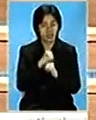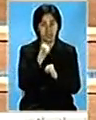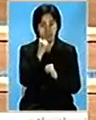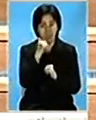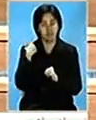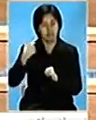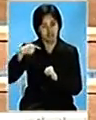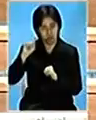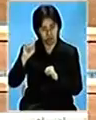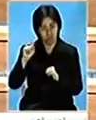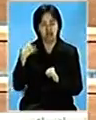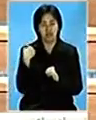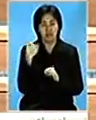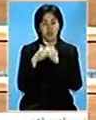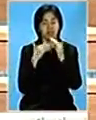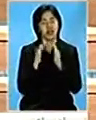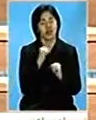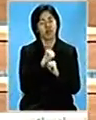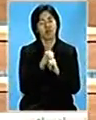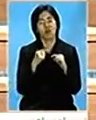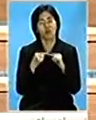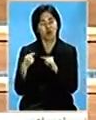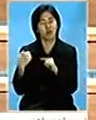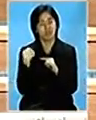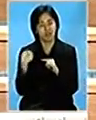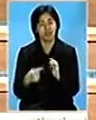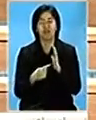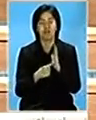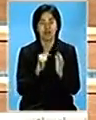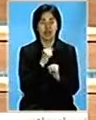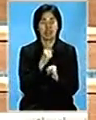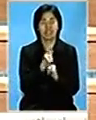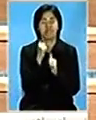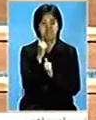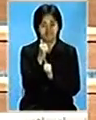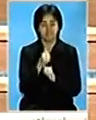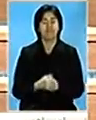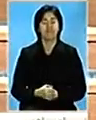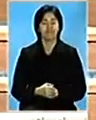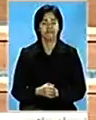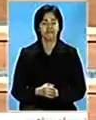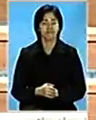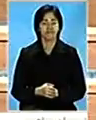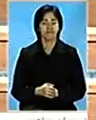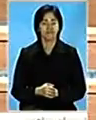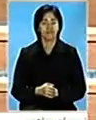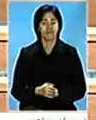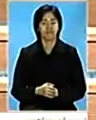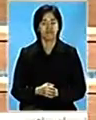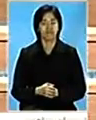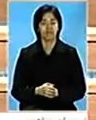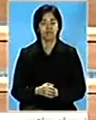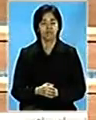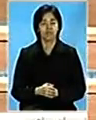ประสิทธิภาพและพัฒนาบุคลากรอย่างต่อเนื่องนับว่าเป็นพันธกิจที่ดีและค่านิยมร่วม